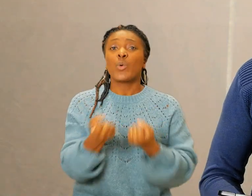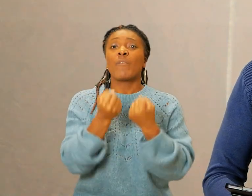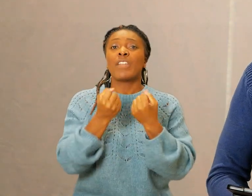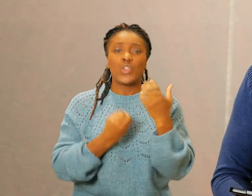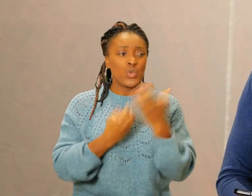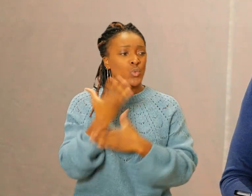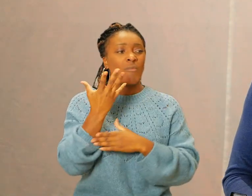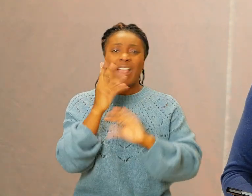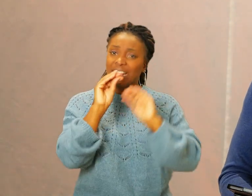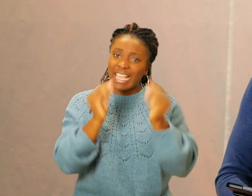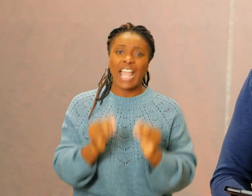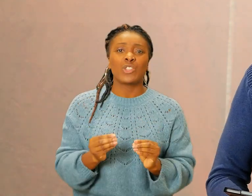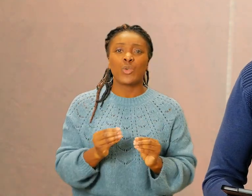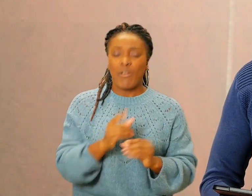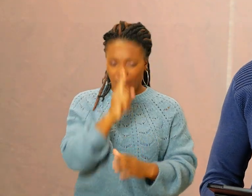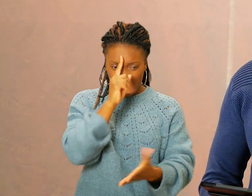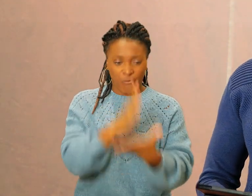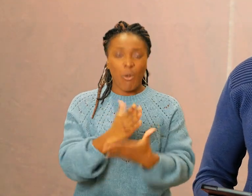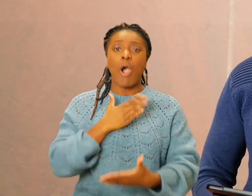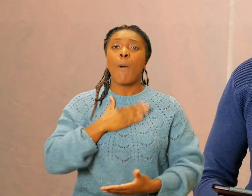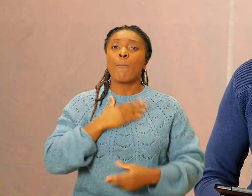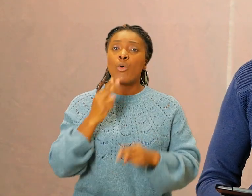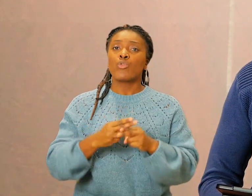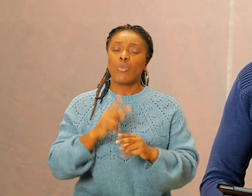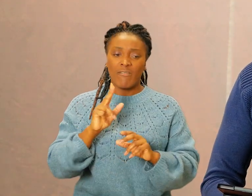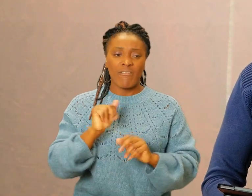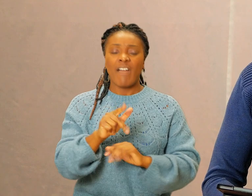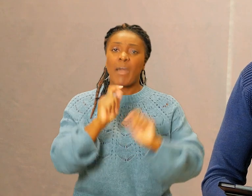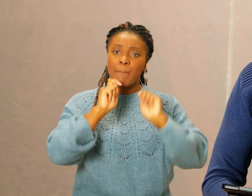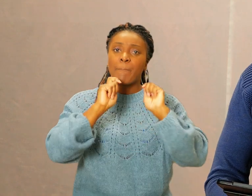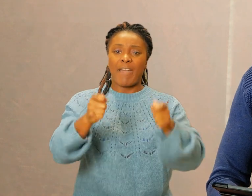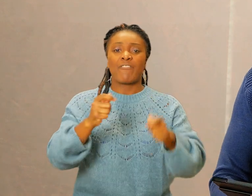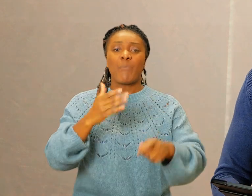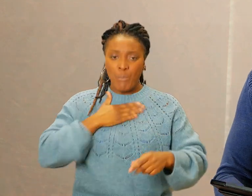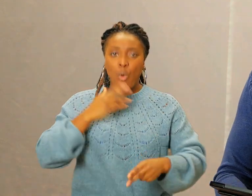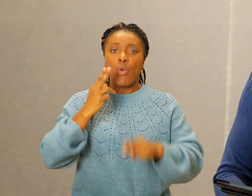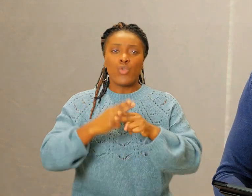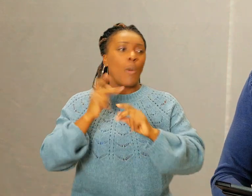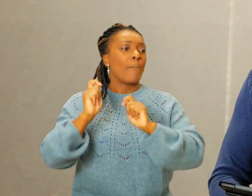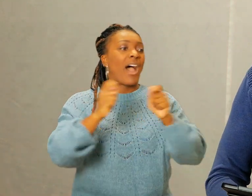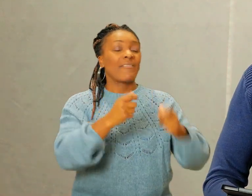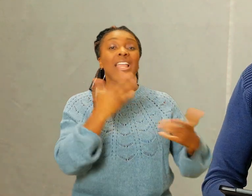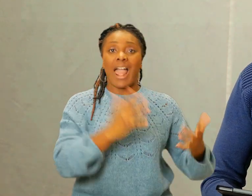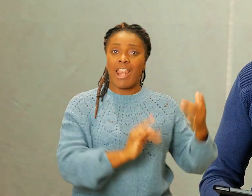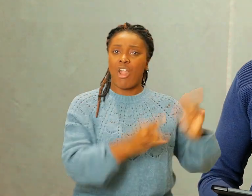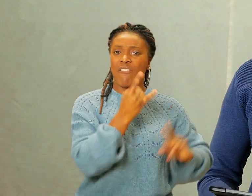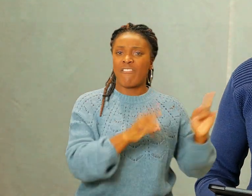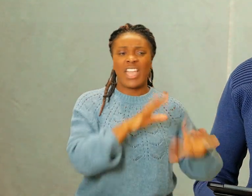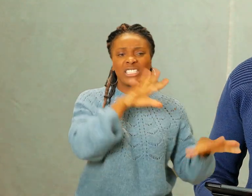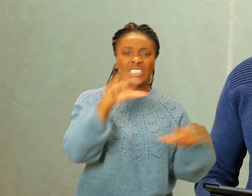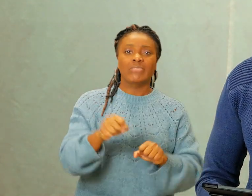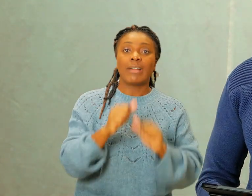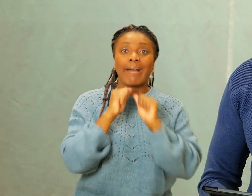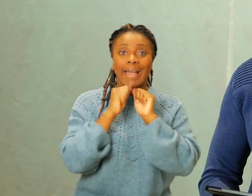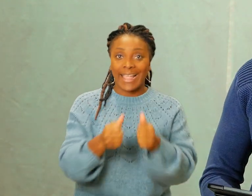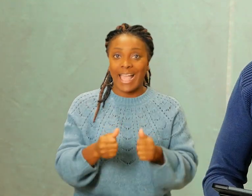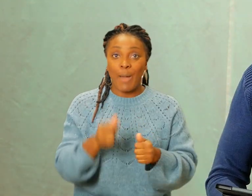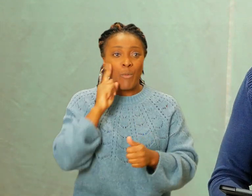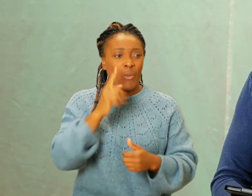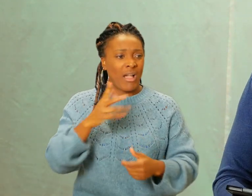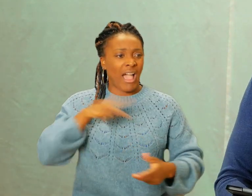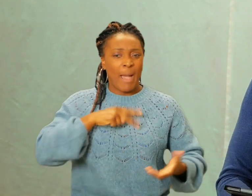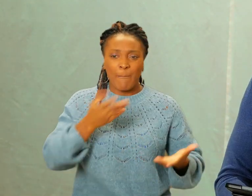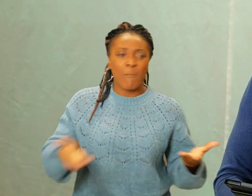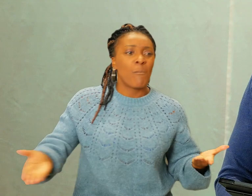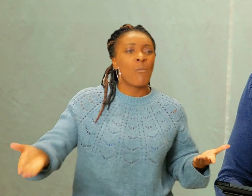créatures. Tous ceux qui auront foi en mon nom porteront mon nom. Alors, l'enfer ne pourra rien contre eux. Parce que ils